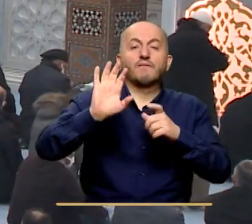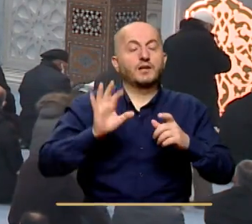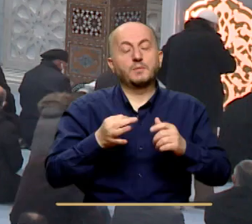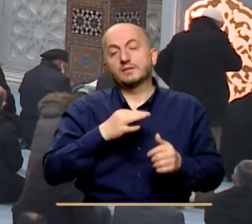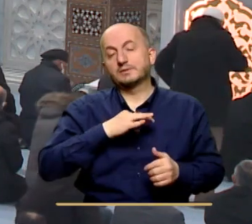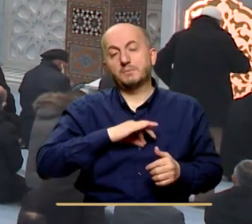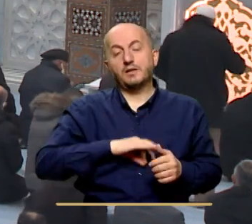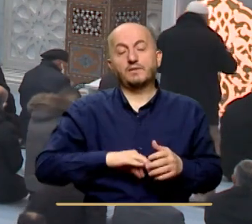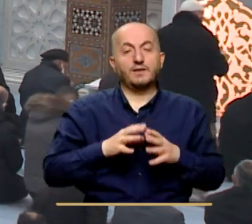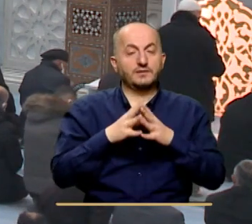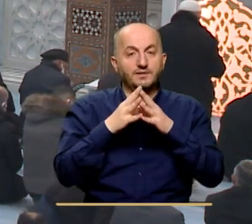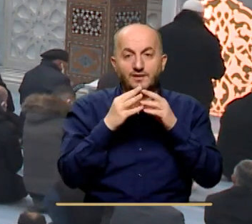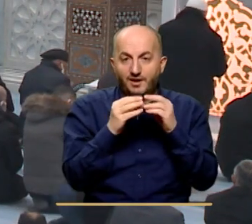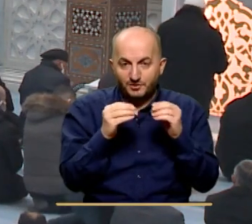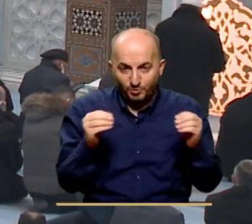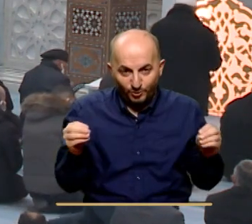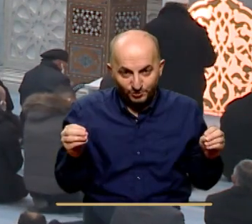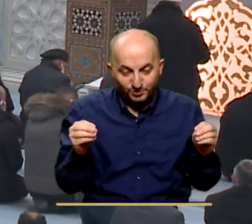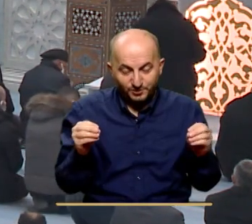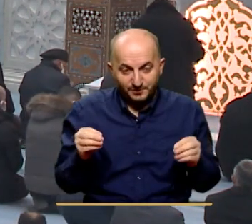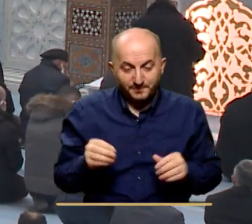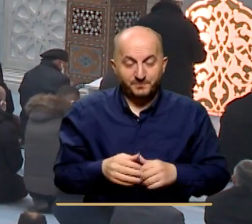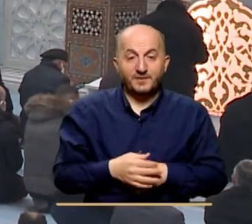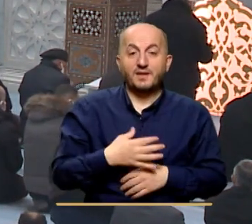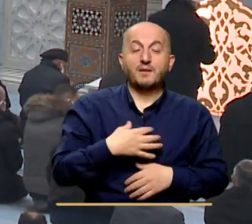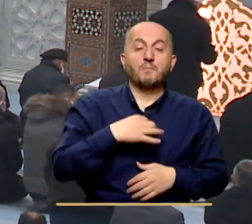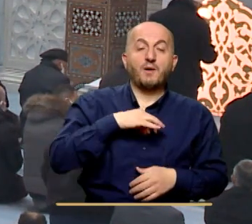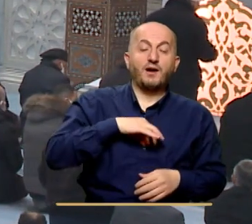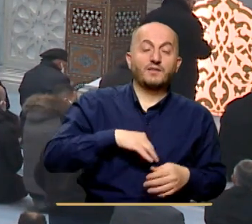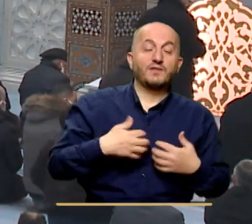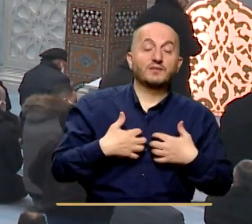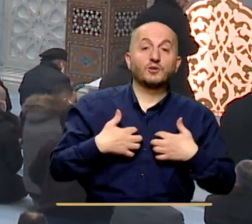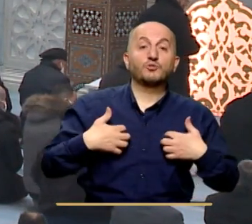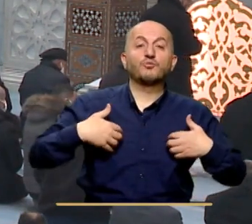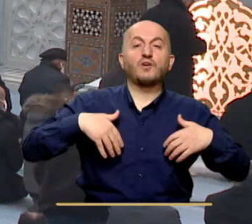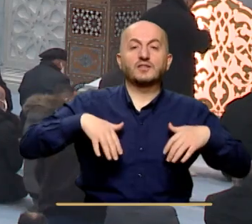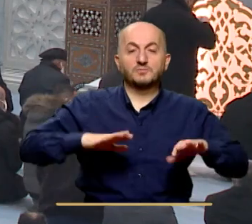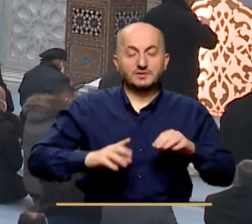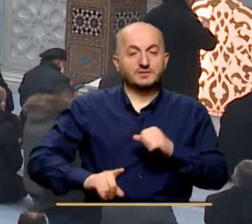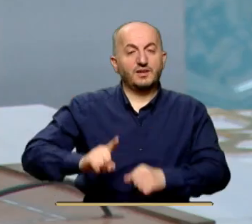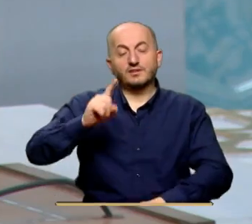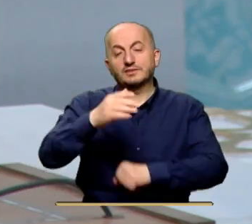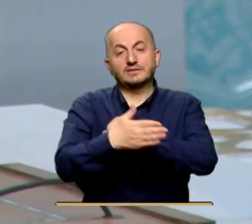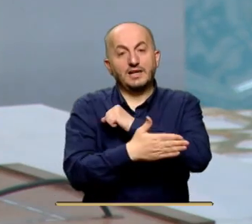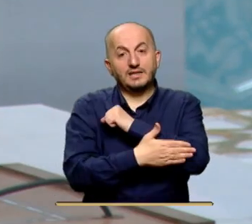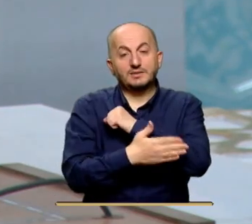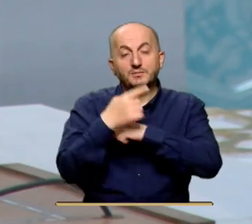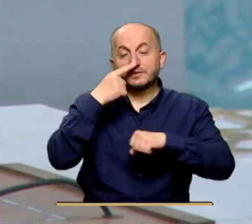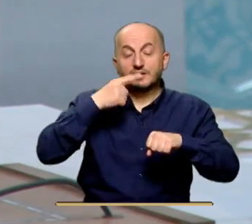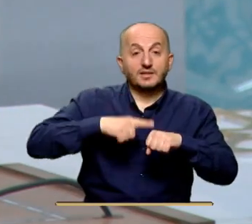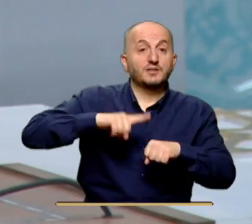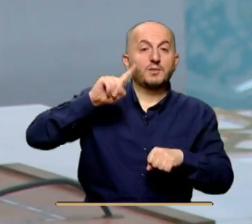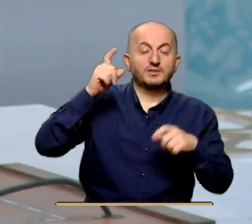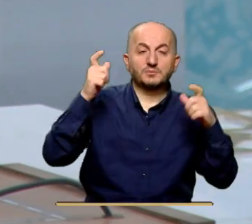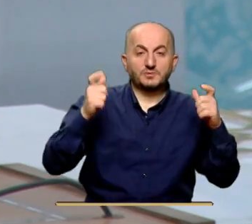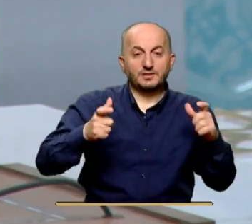Maneviyatın kaybolduğu, maneviyata güvenmediğimiz, Allah'ın nusretine, yardımına inanmadığımız